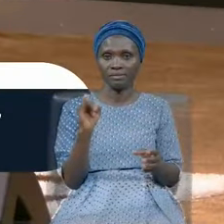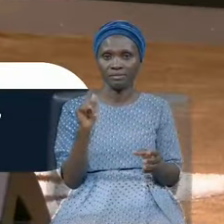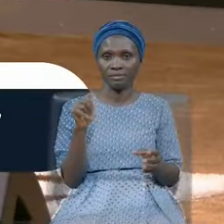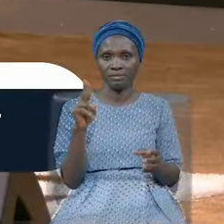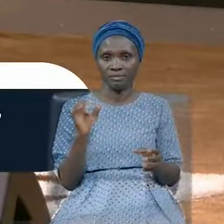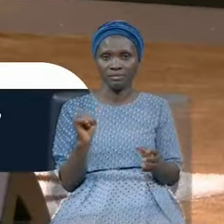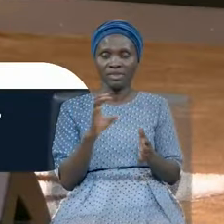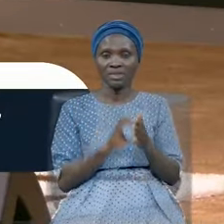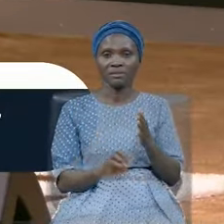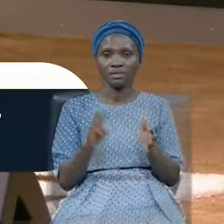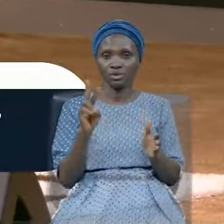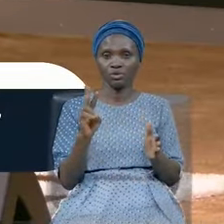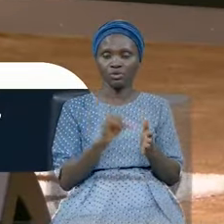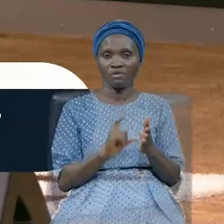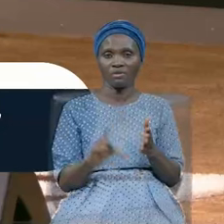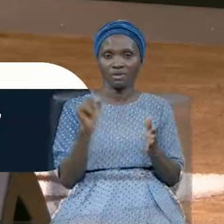Tite 2,